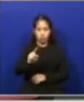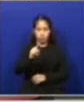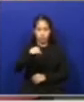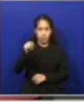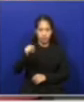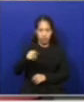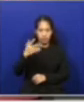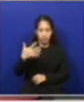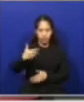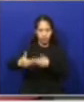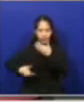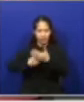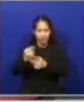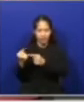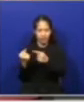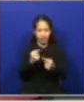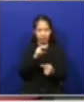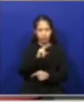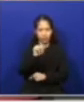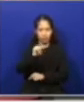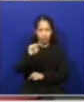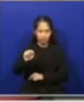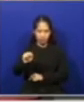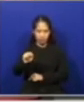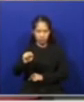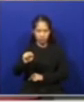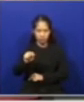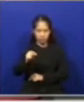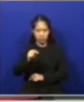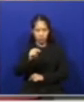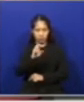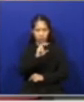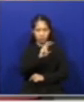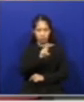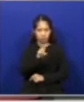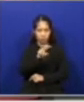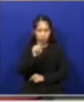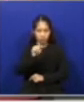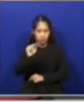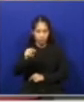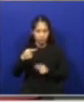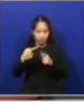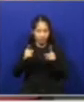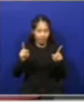อให้ลูกค้า 2% ส่วนต่างคือ 200% นะคะ